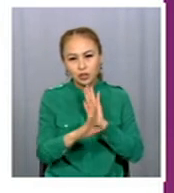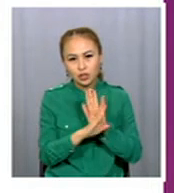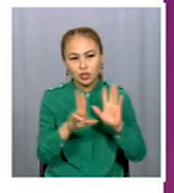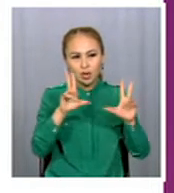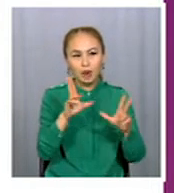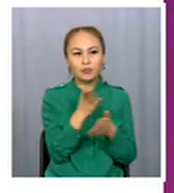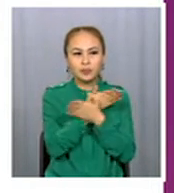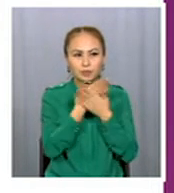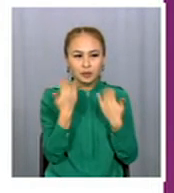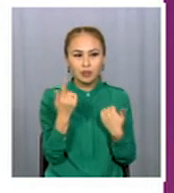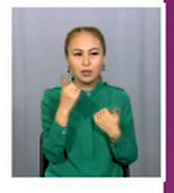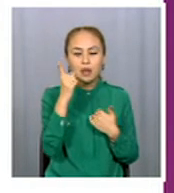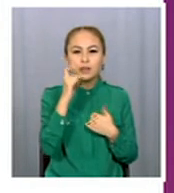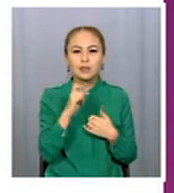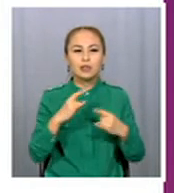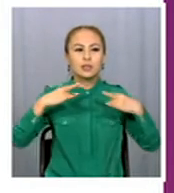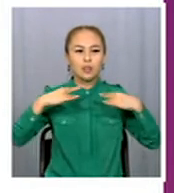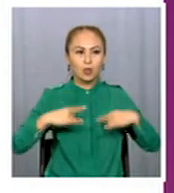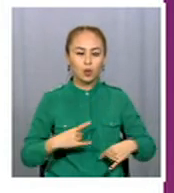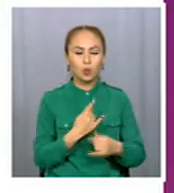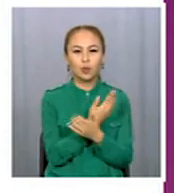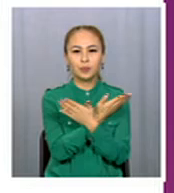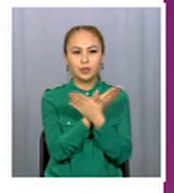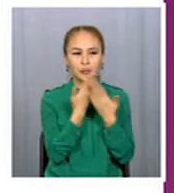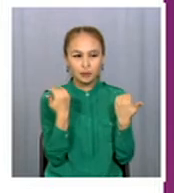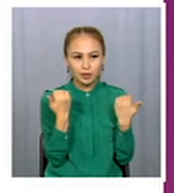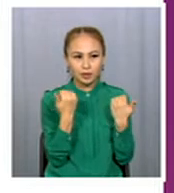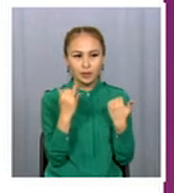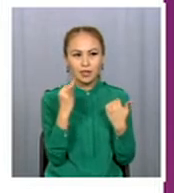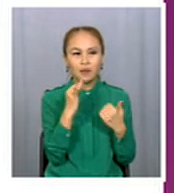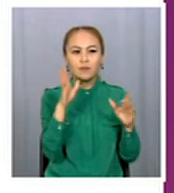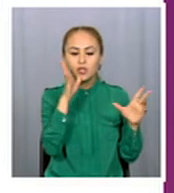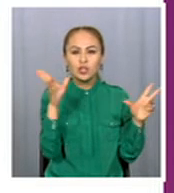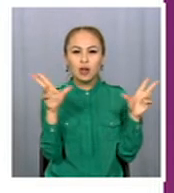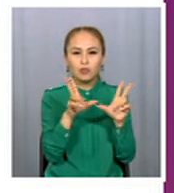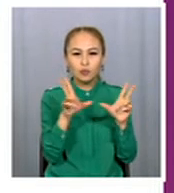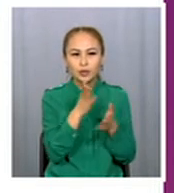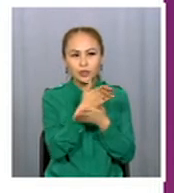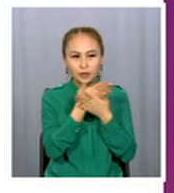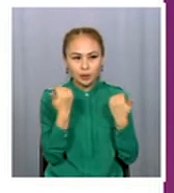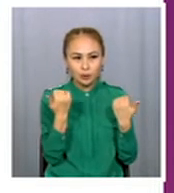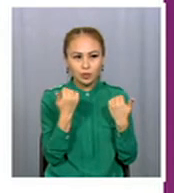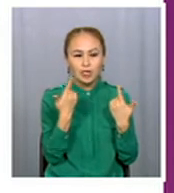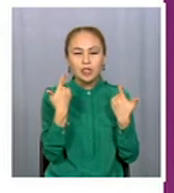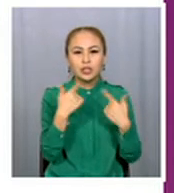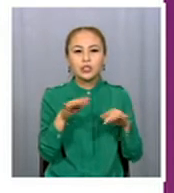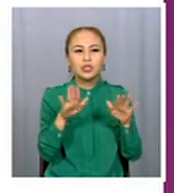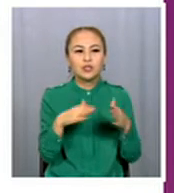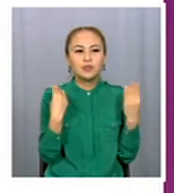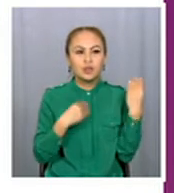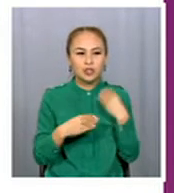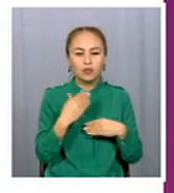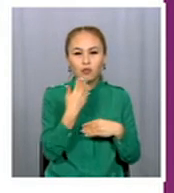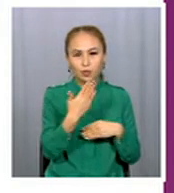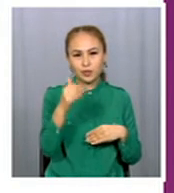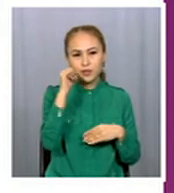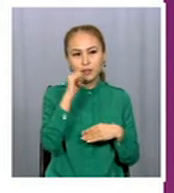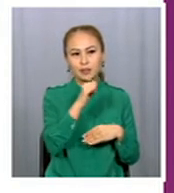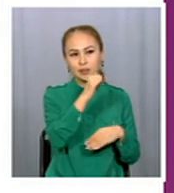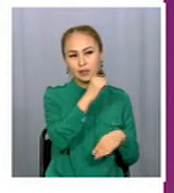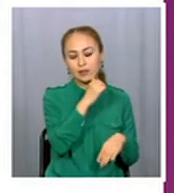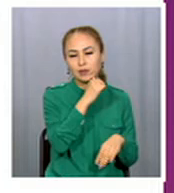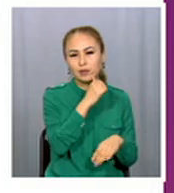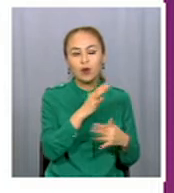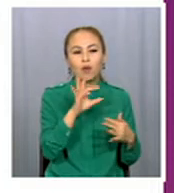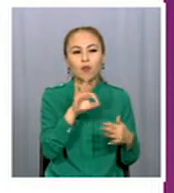под шкафом нет. За столом их нет. И в шкафу их нет. Где же вещи?